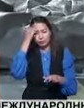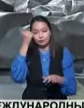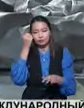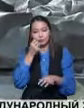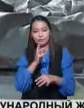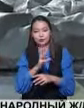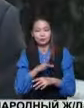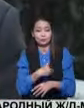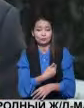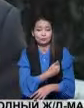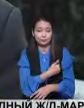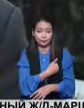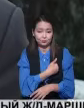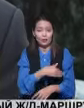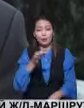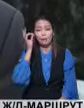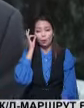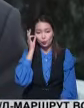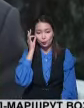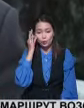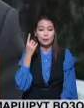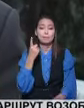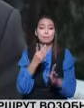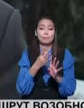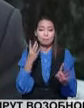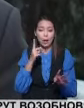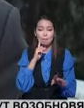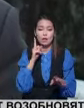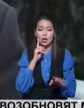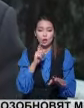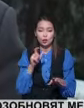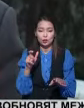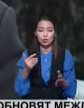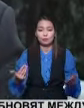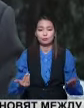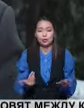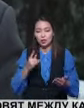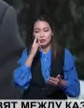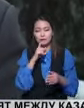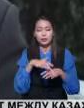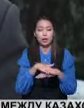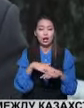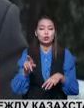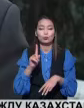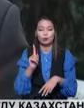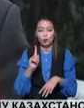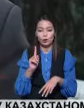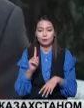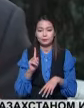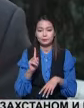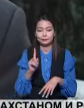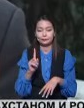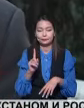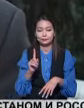мы хотим напомнить в первую очередь молодежи, жителям Казахстана о том, что вместе